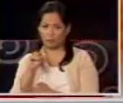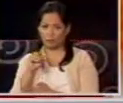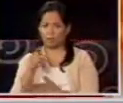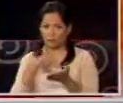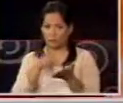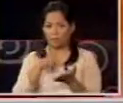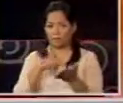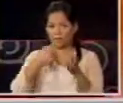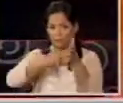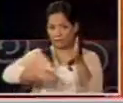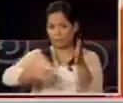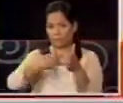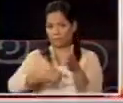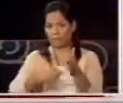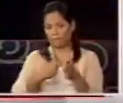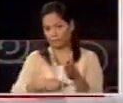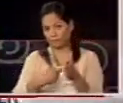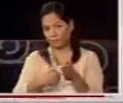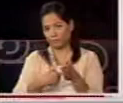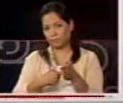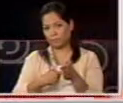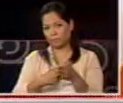Nagbabayad ba siya ng tax for